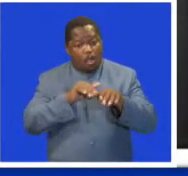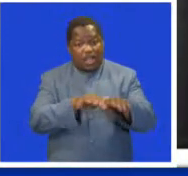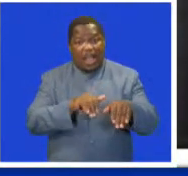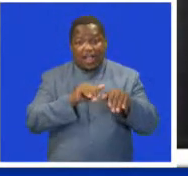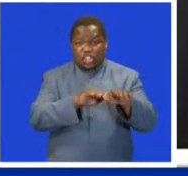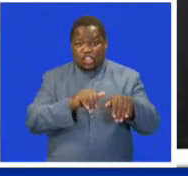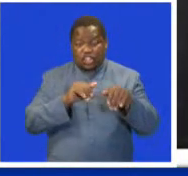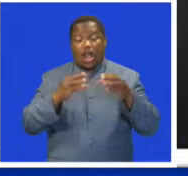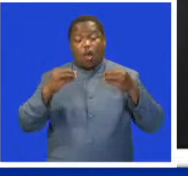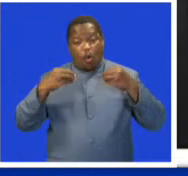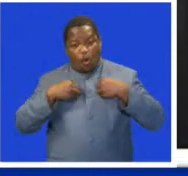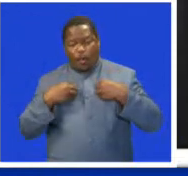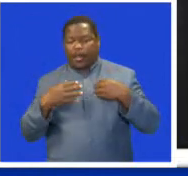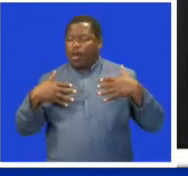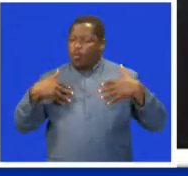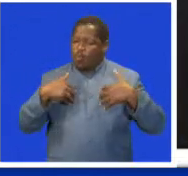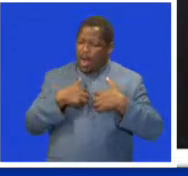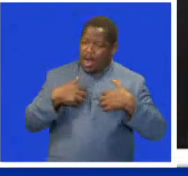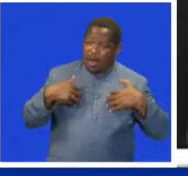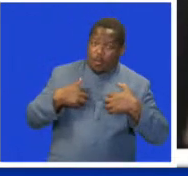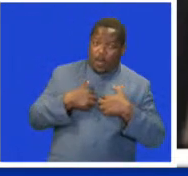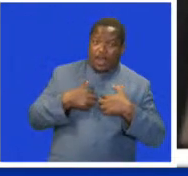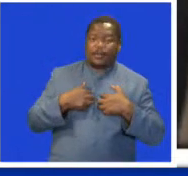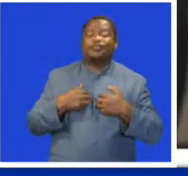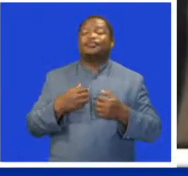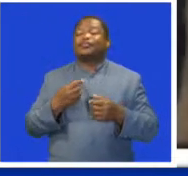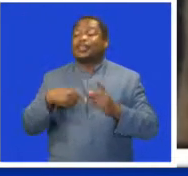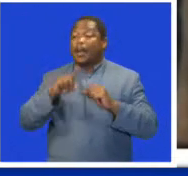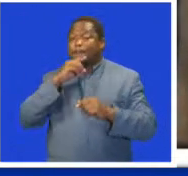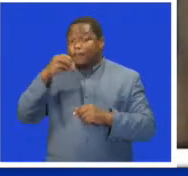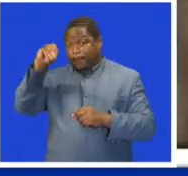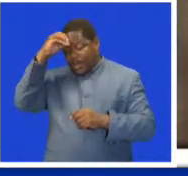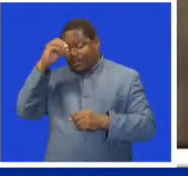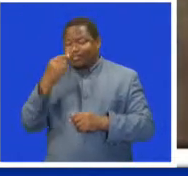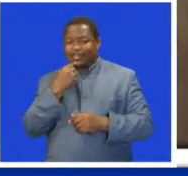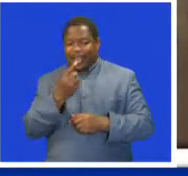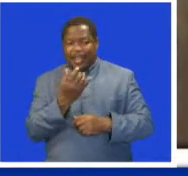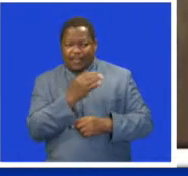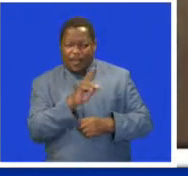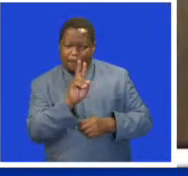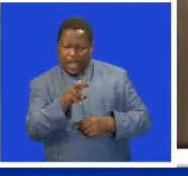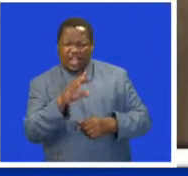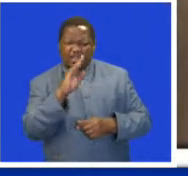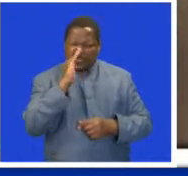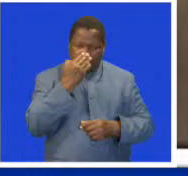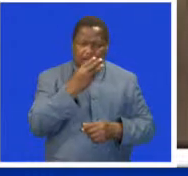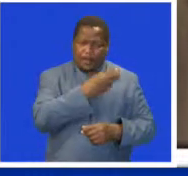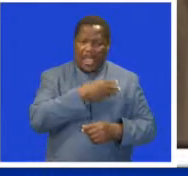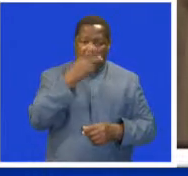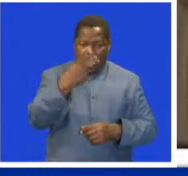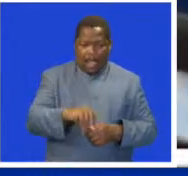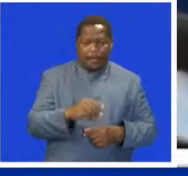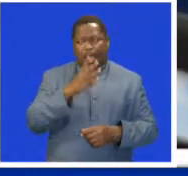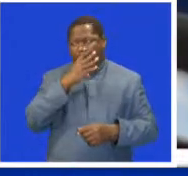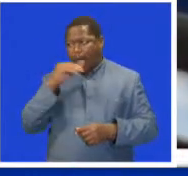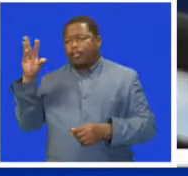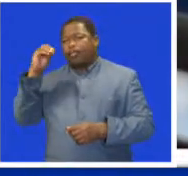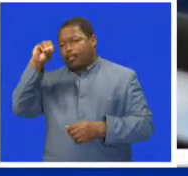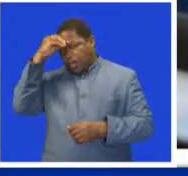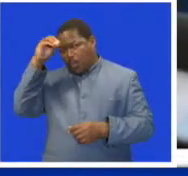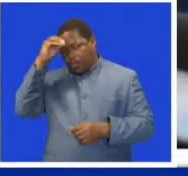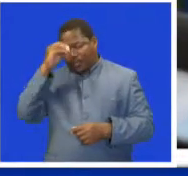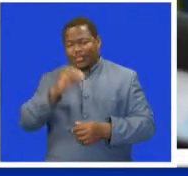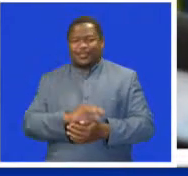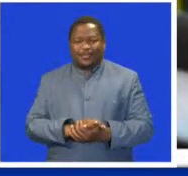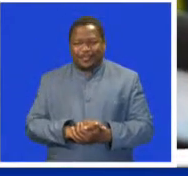kanti emaphoyisa bakhuthate kuthi bashayele emaphoyisa uma babona kuthi kukhona lokungahambi kahle emakhaya.